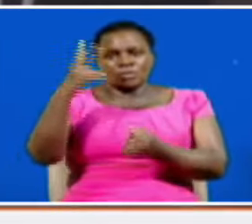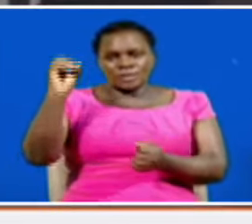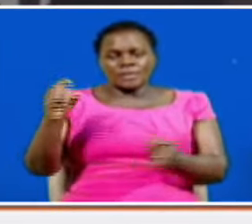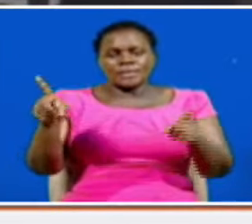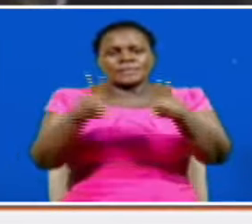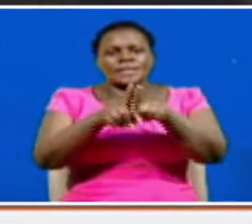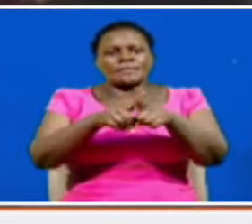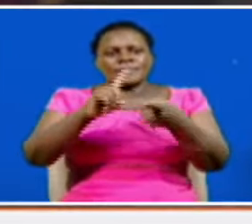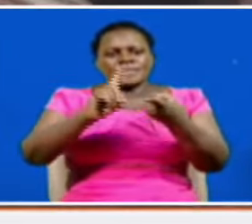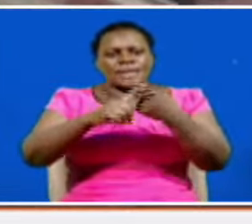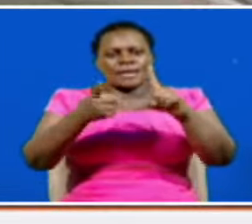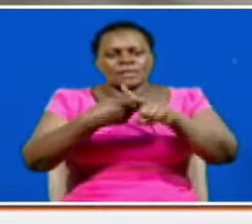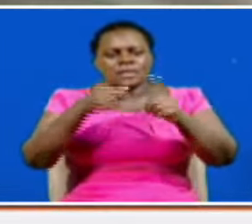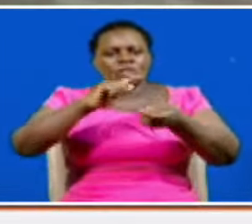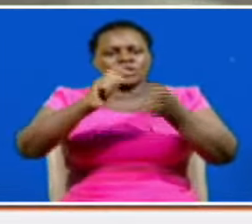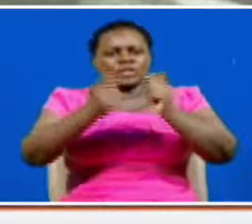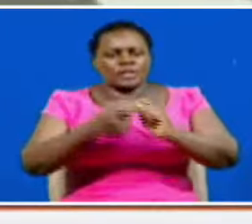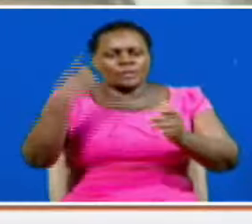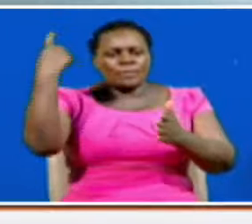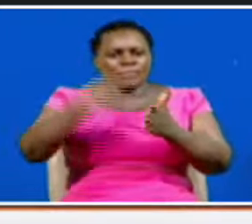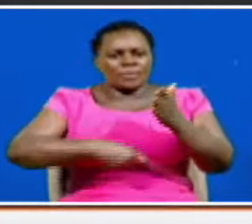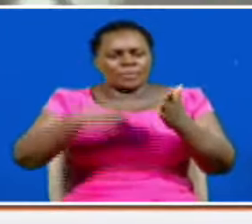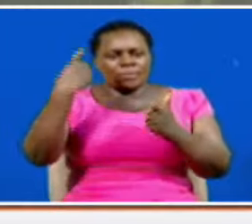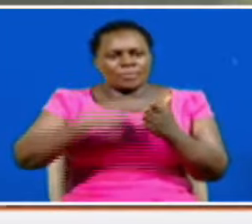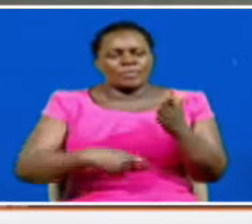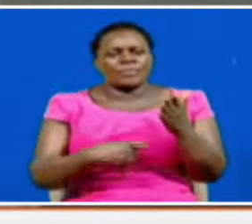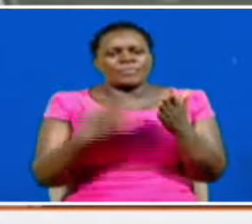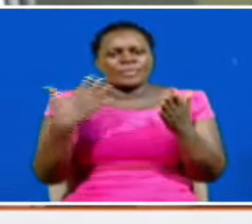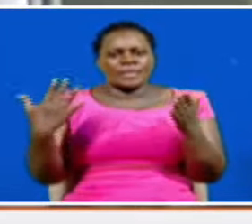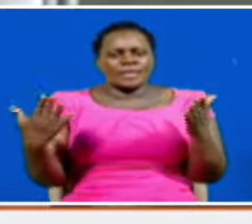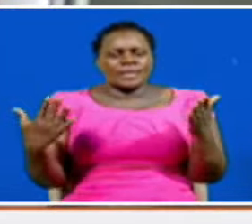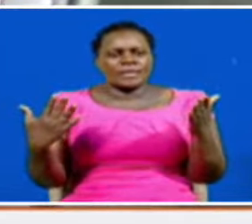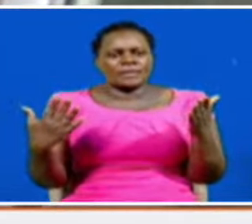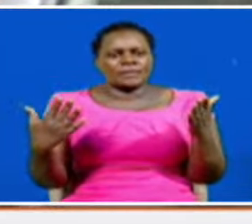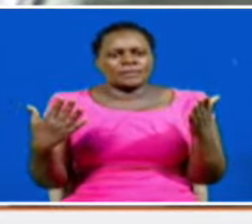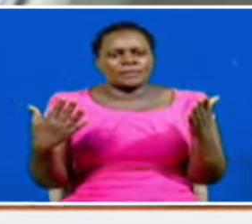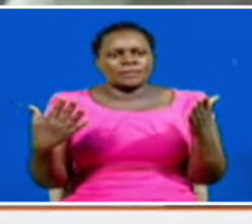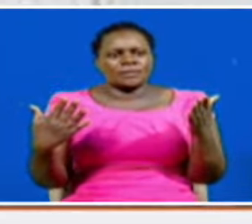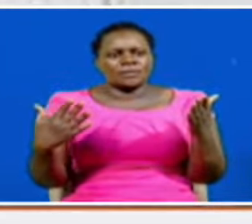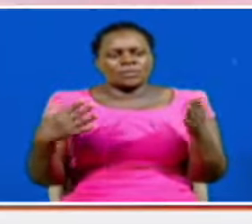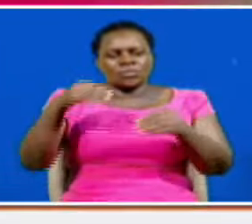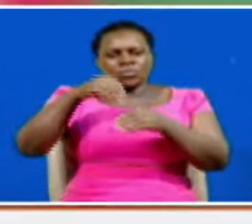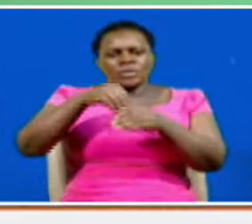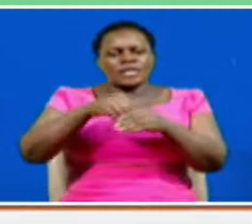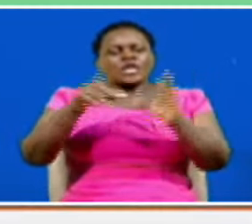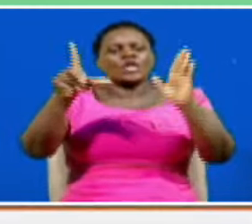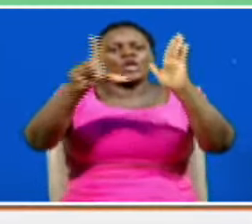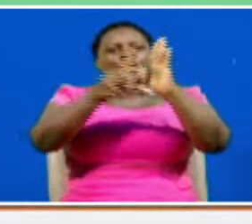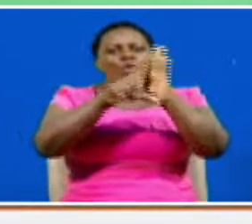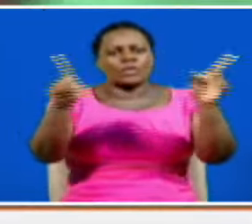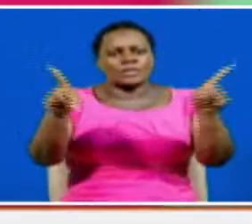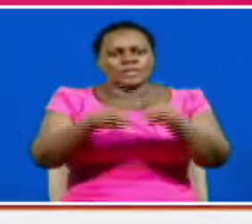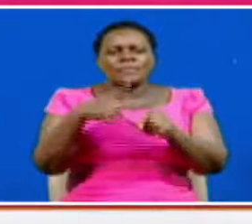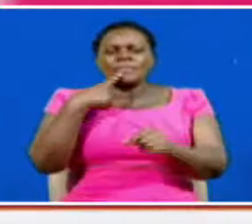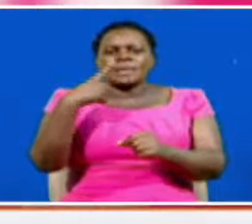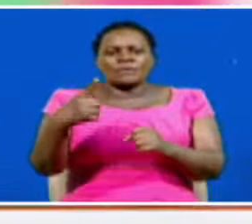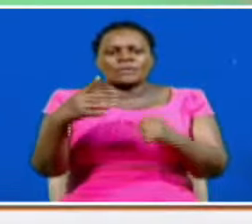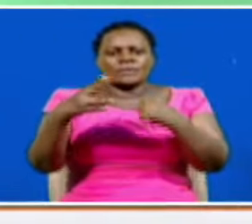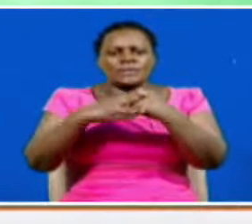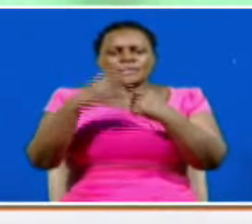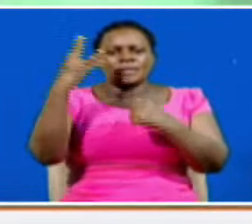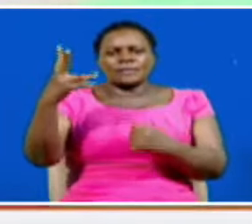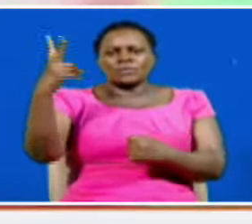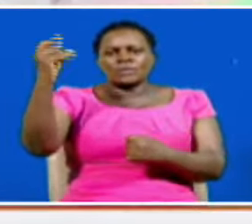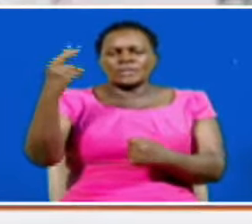na viwango vilivyorekebishwa vya ushuru wa bidhaa uliotiwa ndani ya sheria ya ilani ya kisheria nambari 194 ya